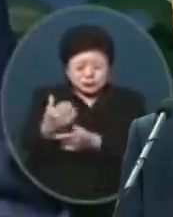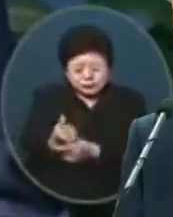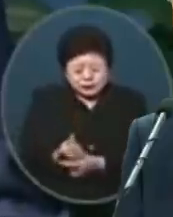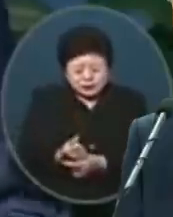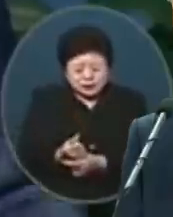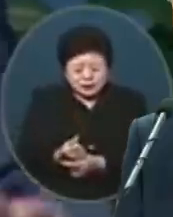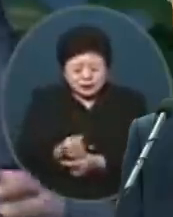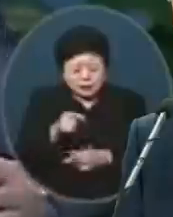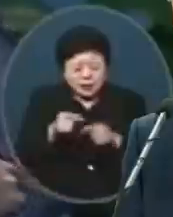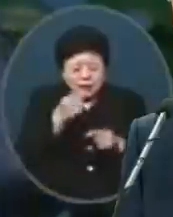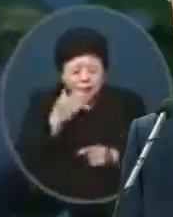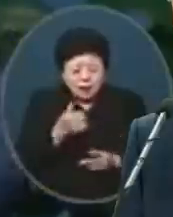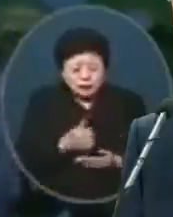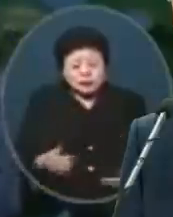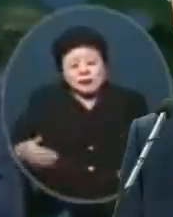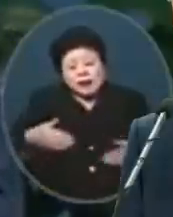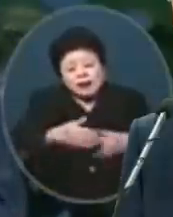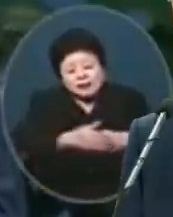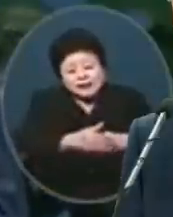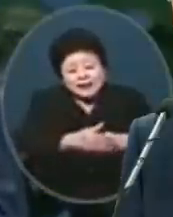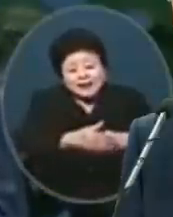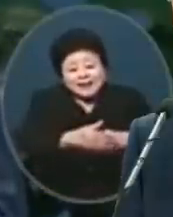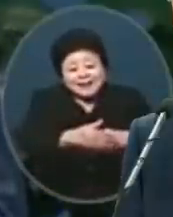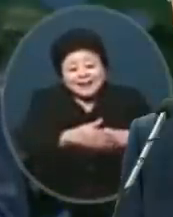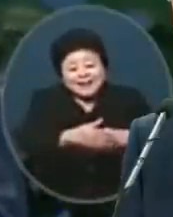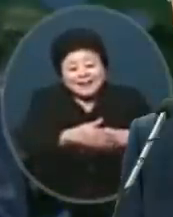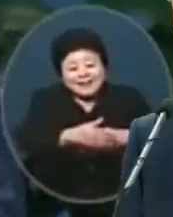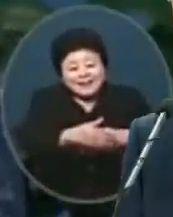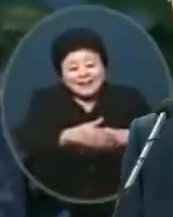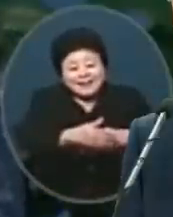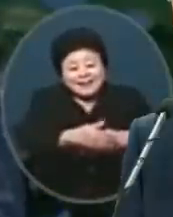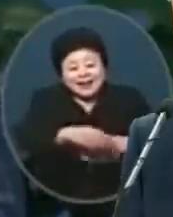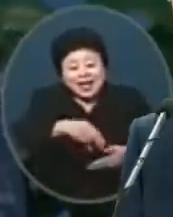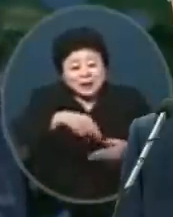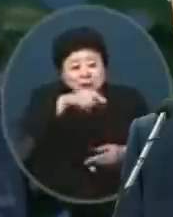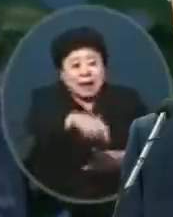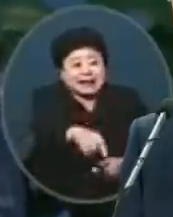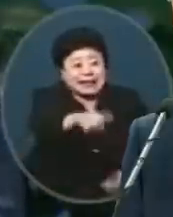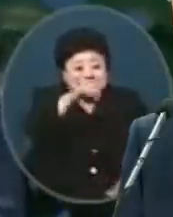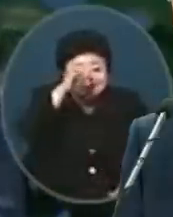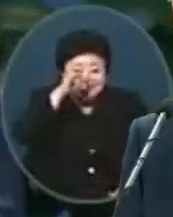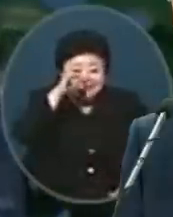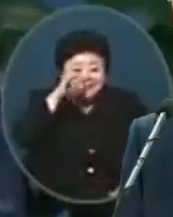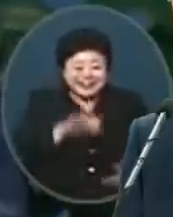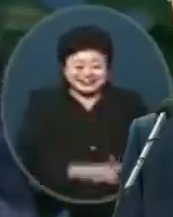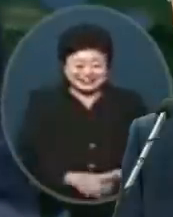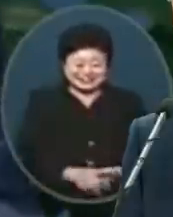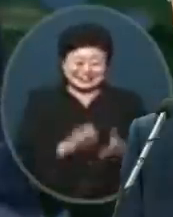나갈 수 있겠네요. 주님을 다 끌어안으니까 내가 엘리베이터 밖에 남아있어요.